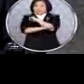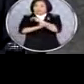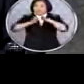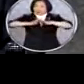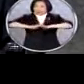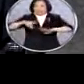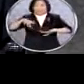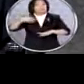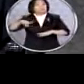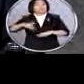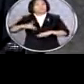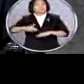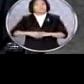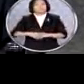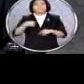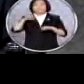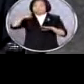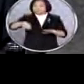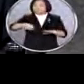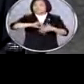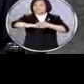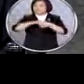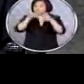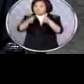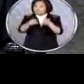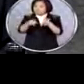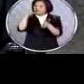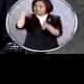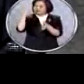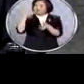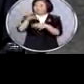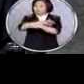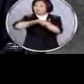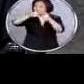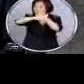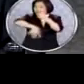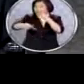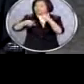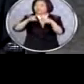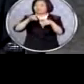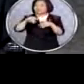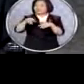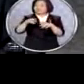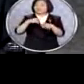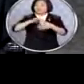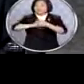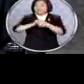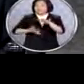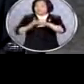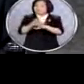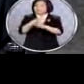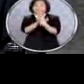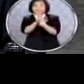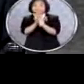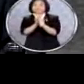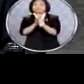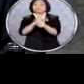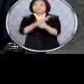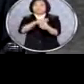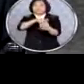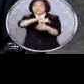设，因此我承诺一定会对这些新的产业给予全面的配合和协助，来